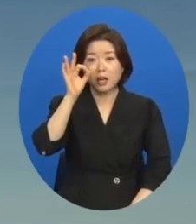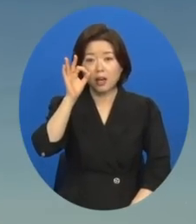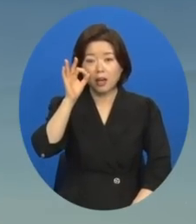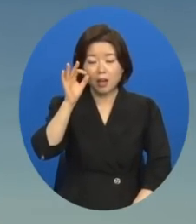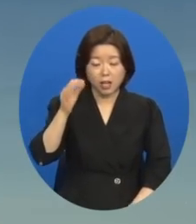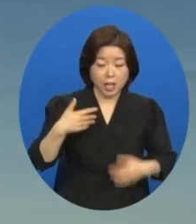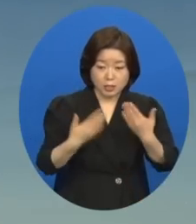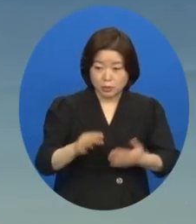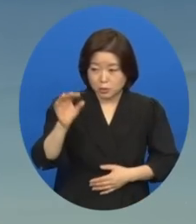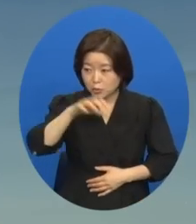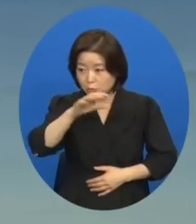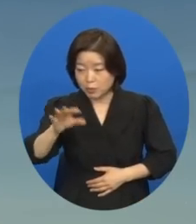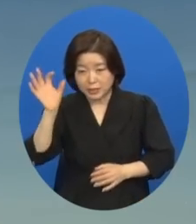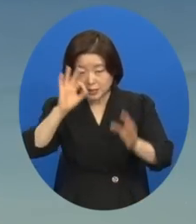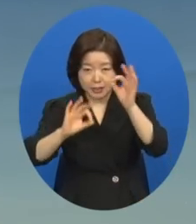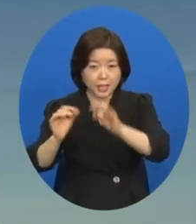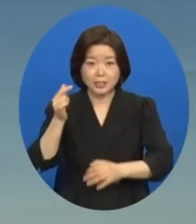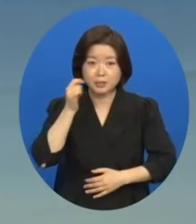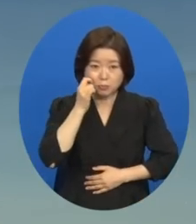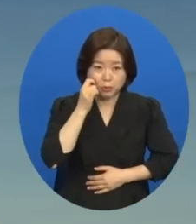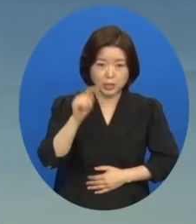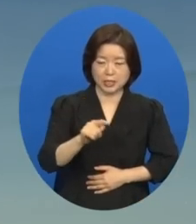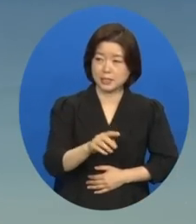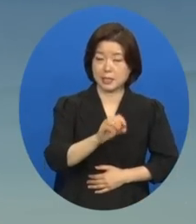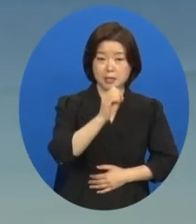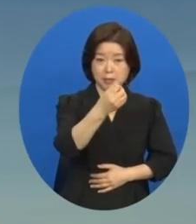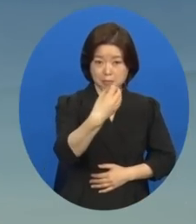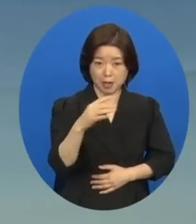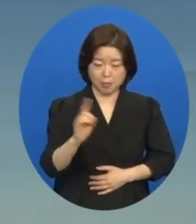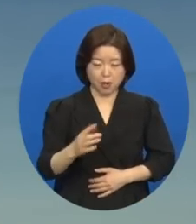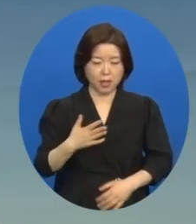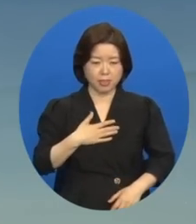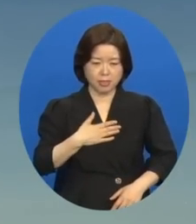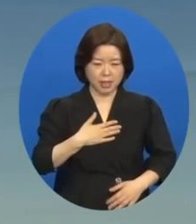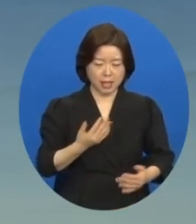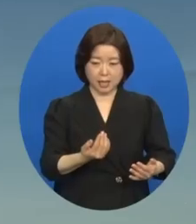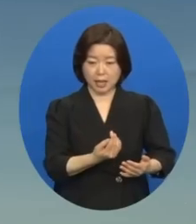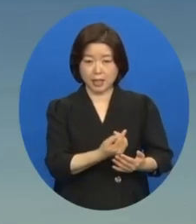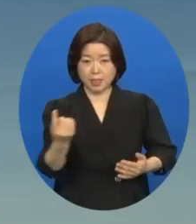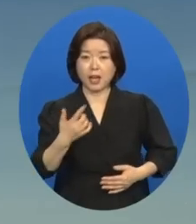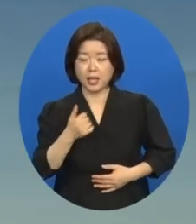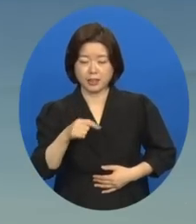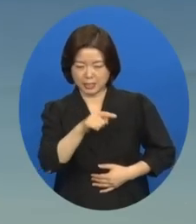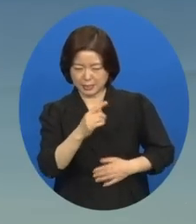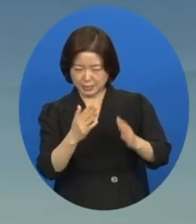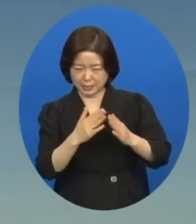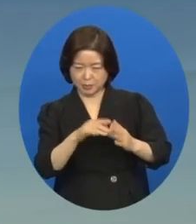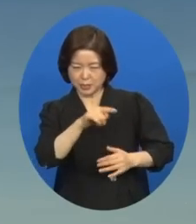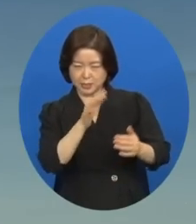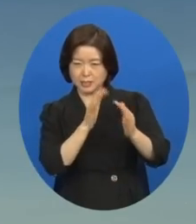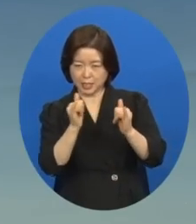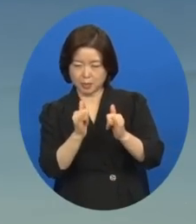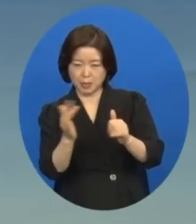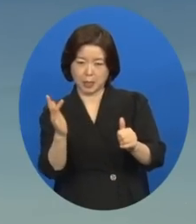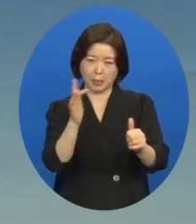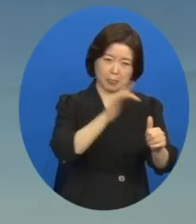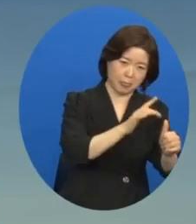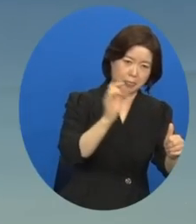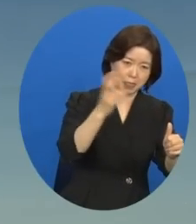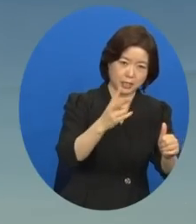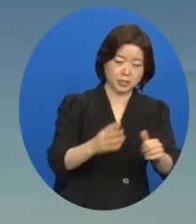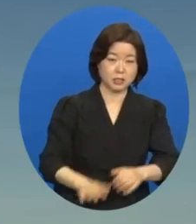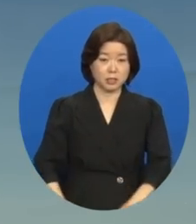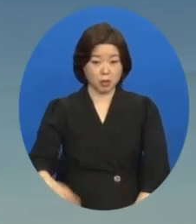얻지 못하고 이에 이르되 내가 나온 내 집으로 그 사람에게로 돌아가리라 하고